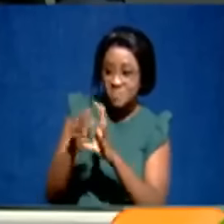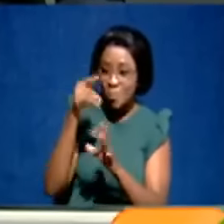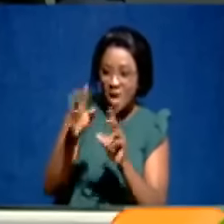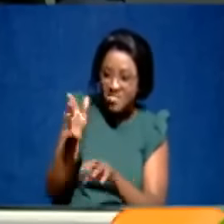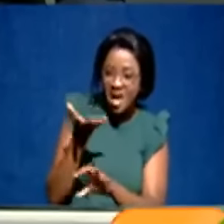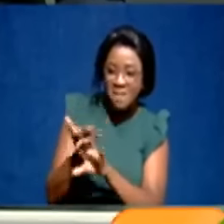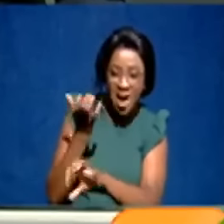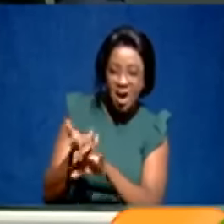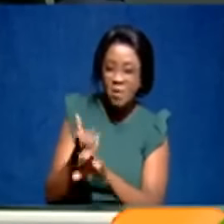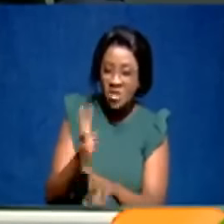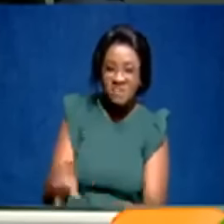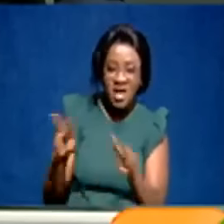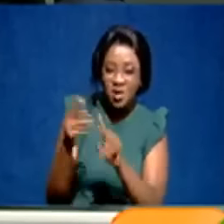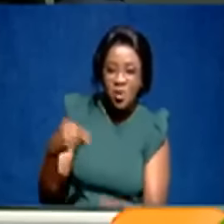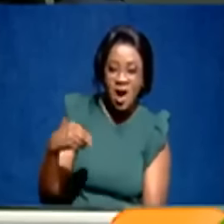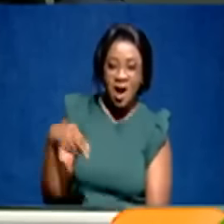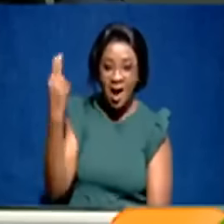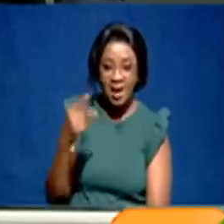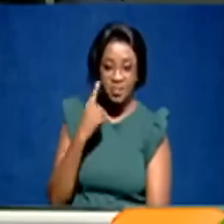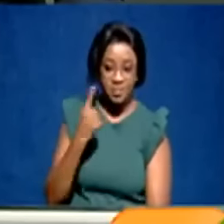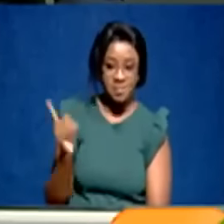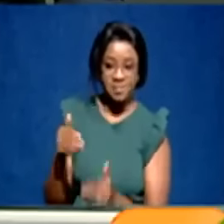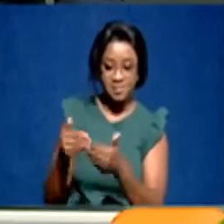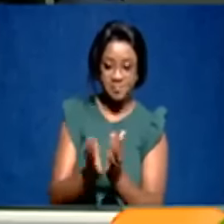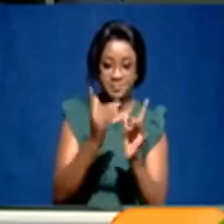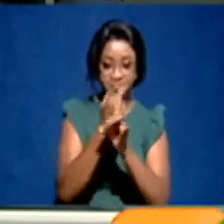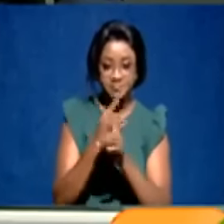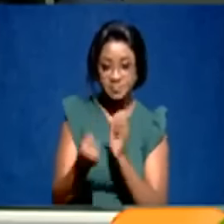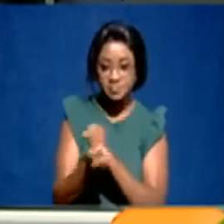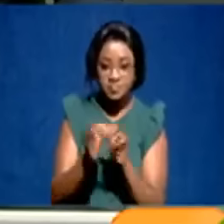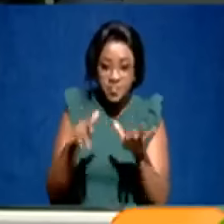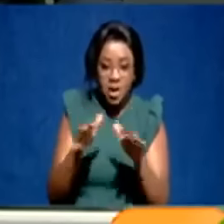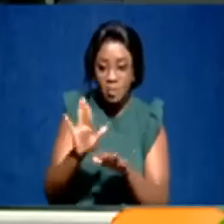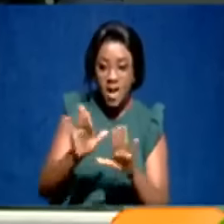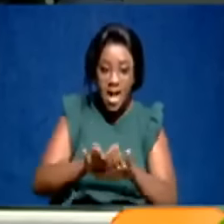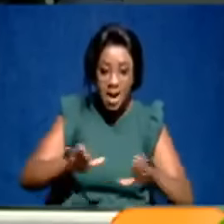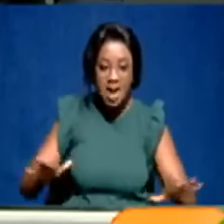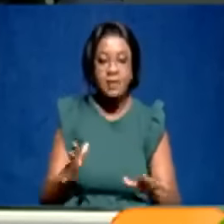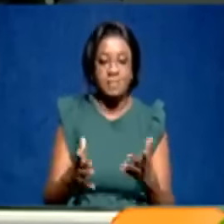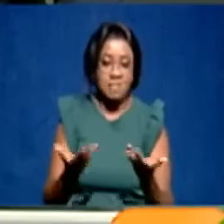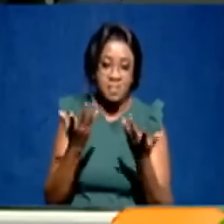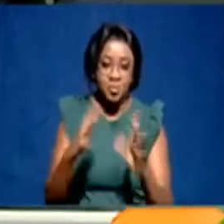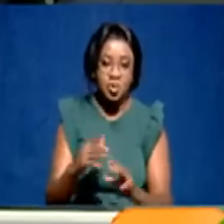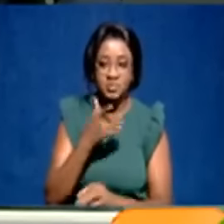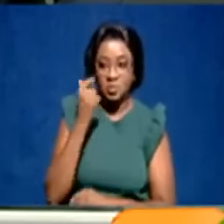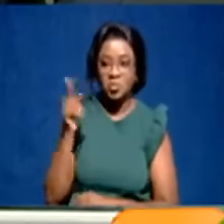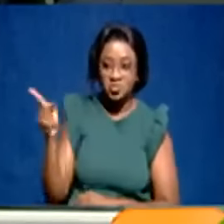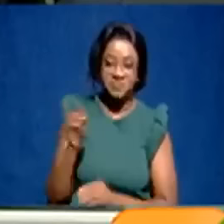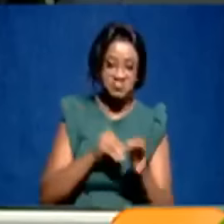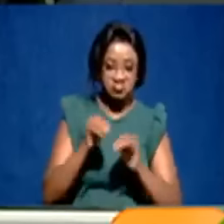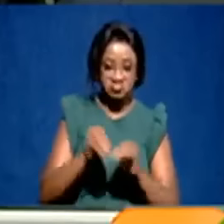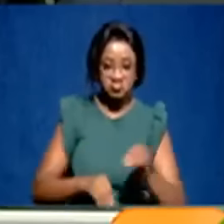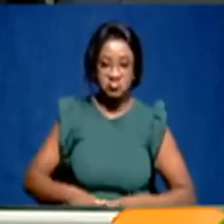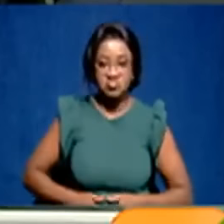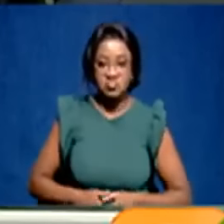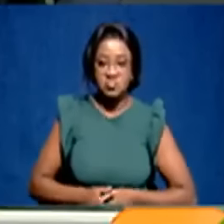Na baadhi ya familia mjini humu wakisimulia namna walivyopoteza mashamba yao kupitia biashara hii ya hada. Na mjono wa nyamana